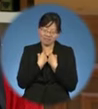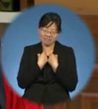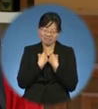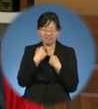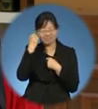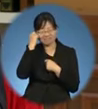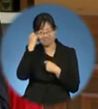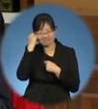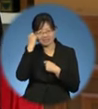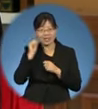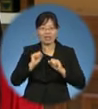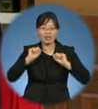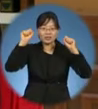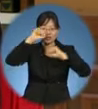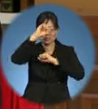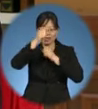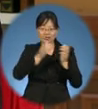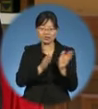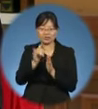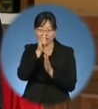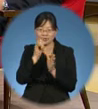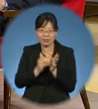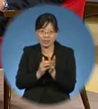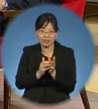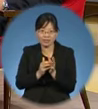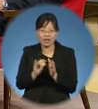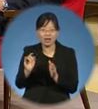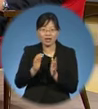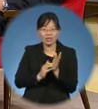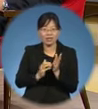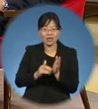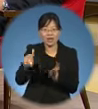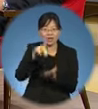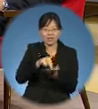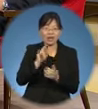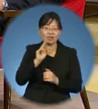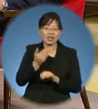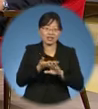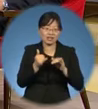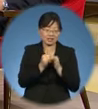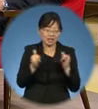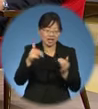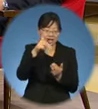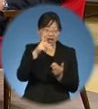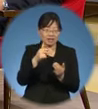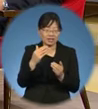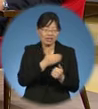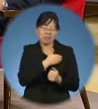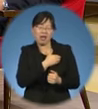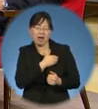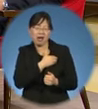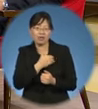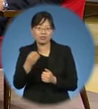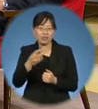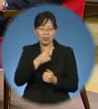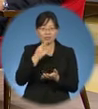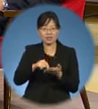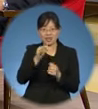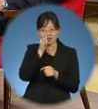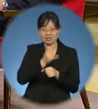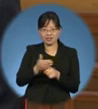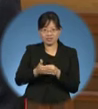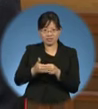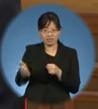보통. 운동할 준비를 해가지고. 몰래 일어나야 되잖아요. 다른 사람들 일어날 때 깨우고 그러면 그것도 폐해가 되니까.